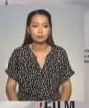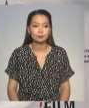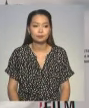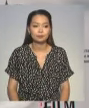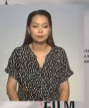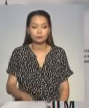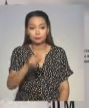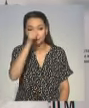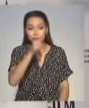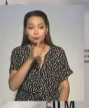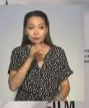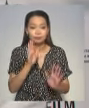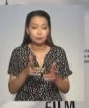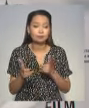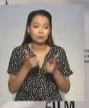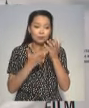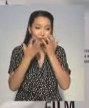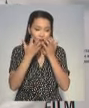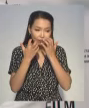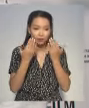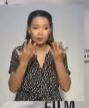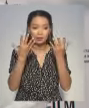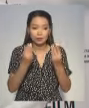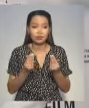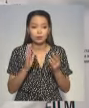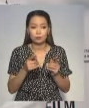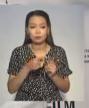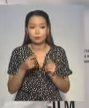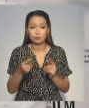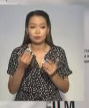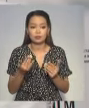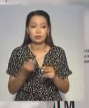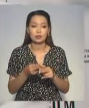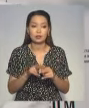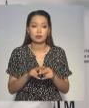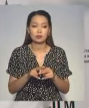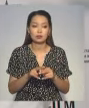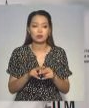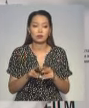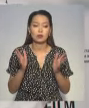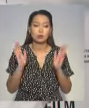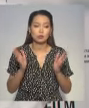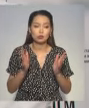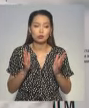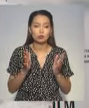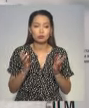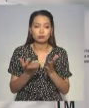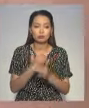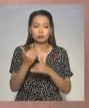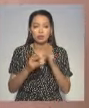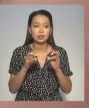месяц вы будете готовы полностью к аллергическому сезону. Это очень, я бы сказал, такое большое достижение не только